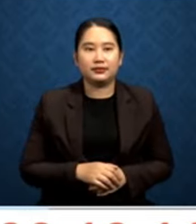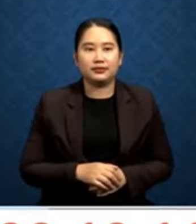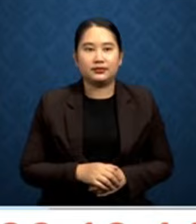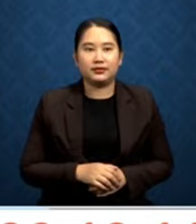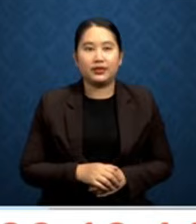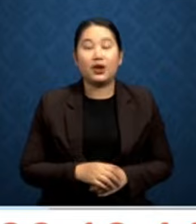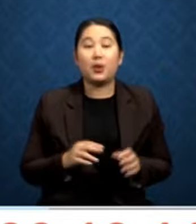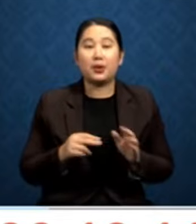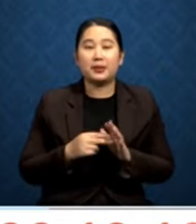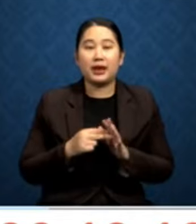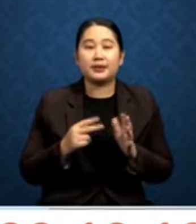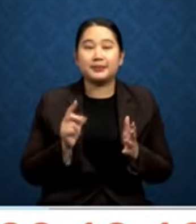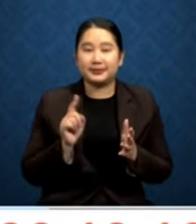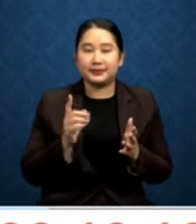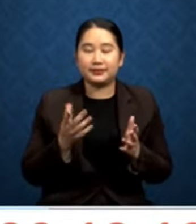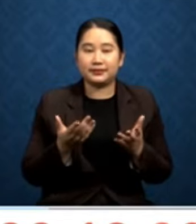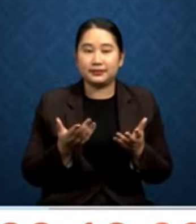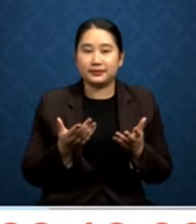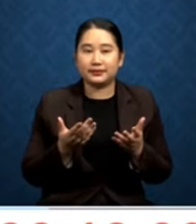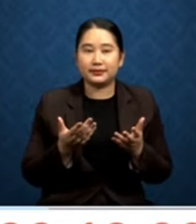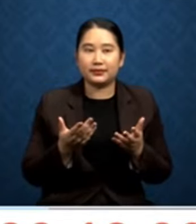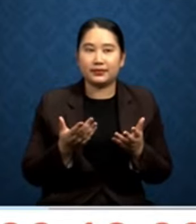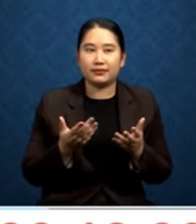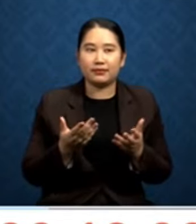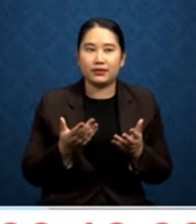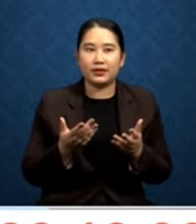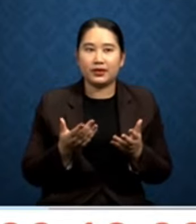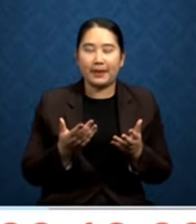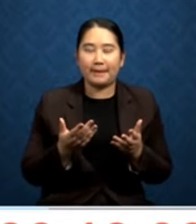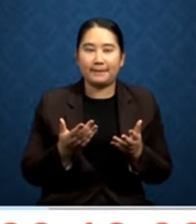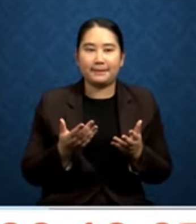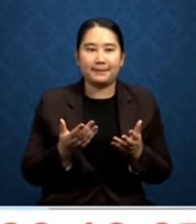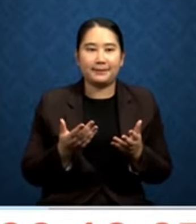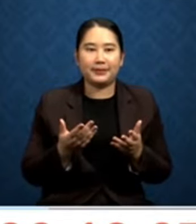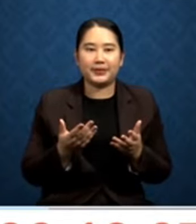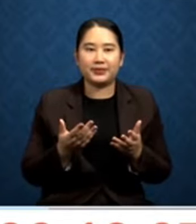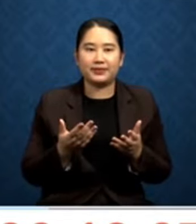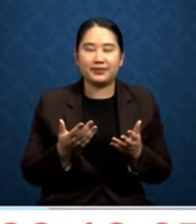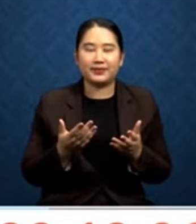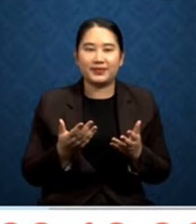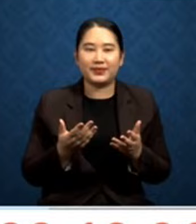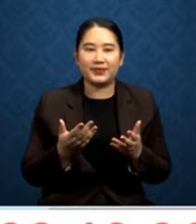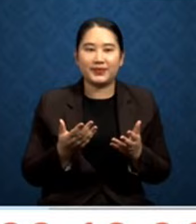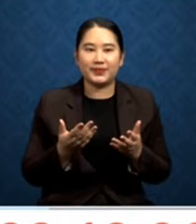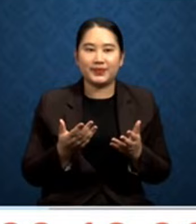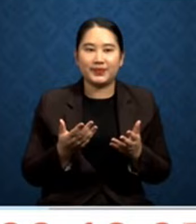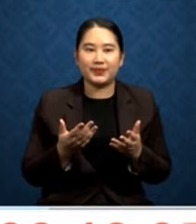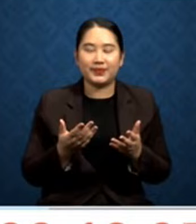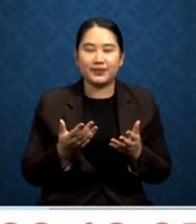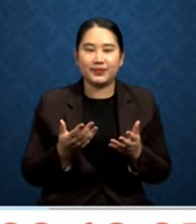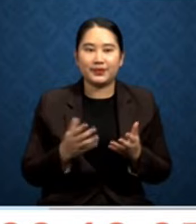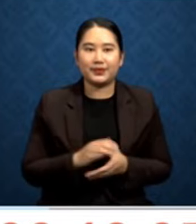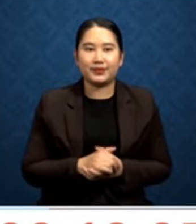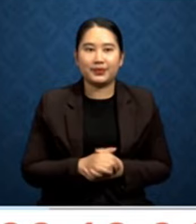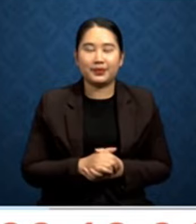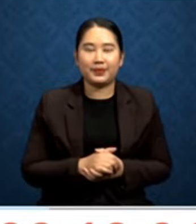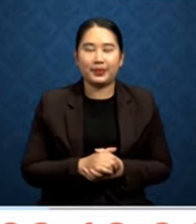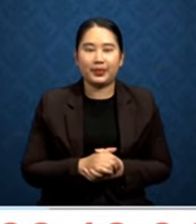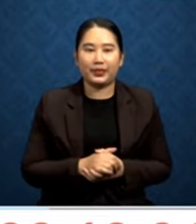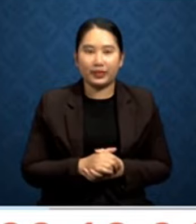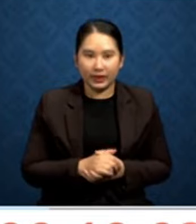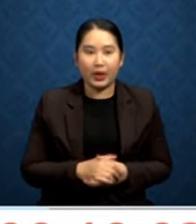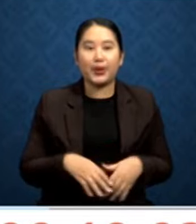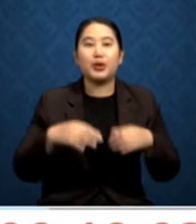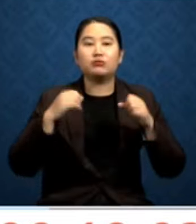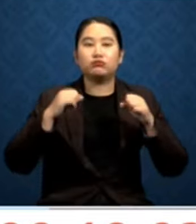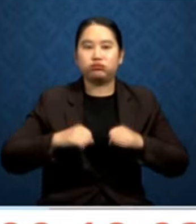คือไปกใหญ่กคอว่าผู้ที่ถูกตัดส